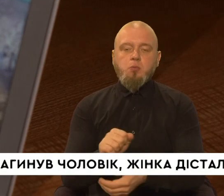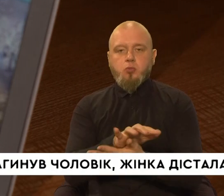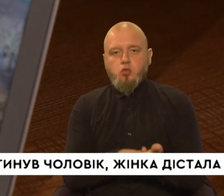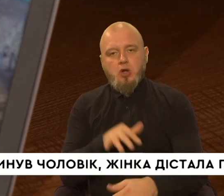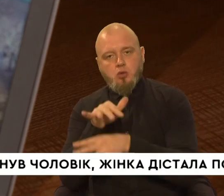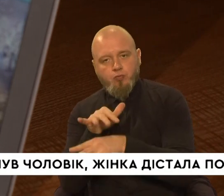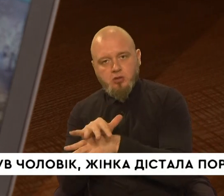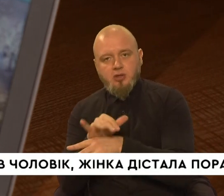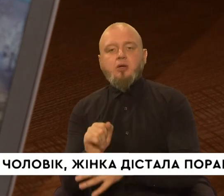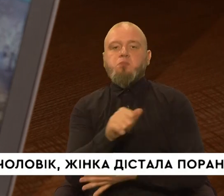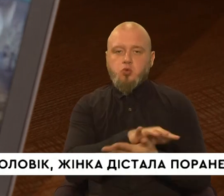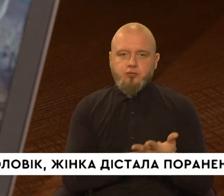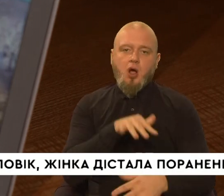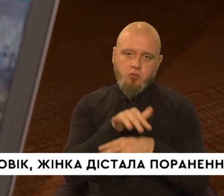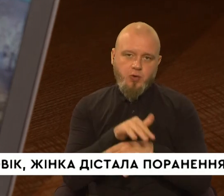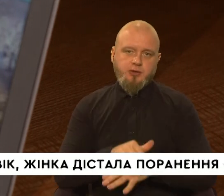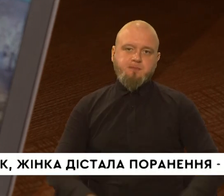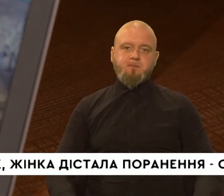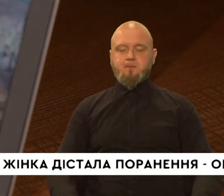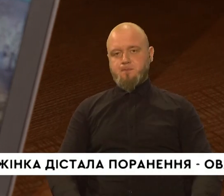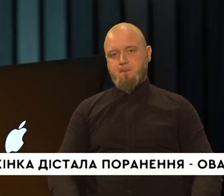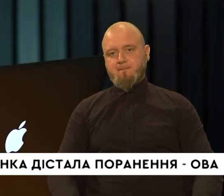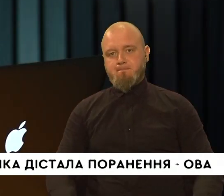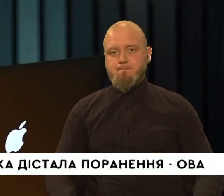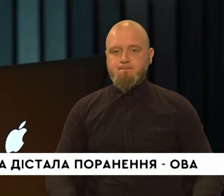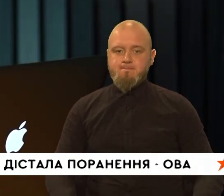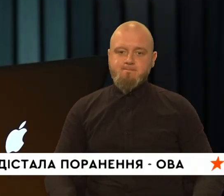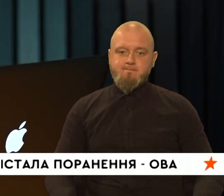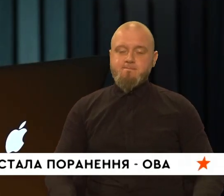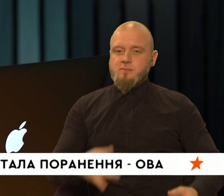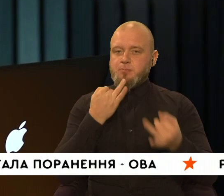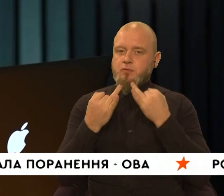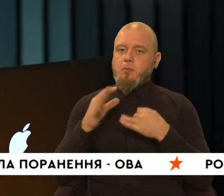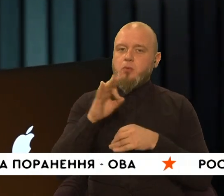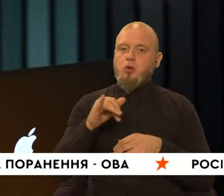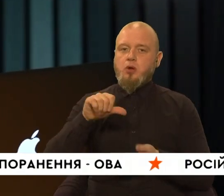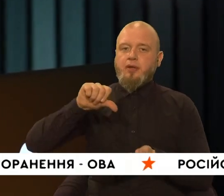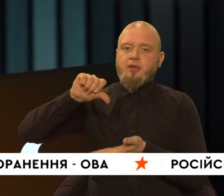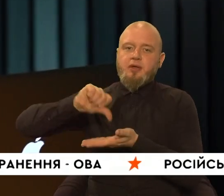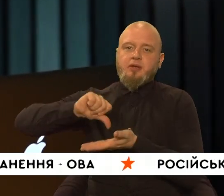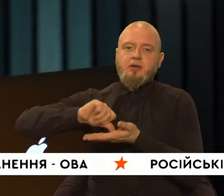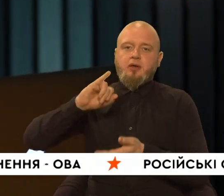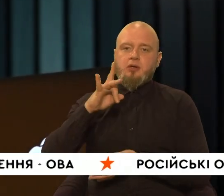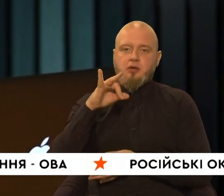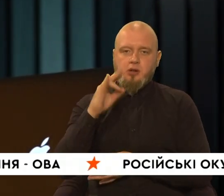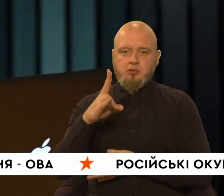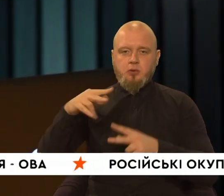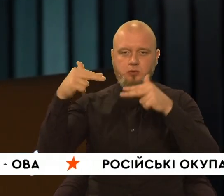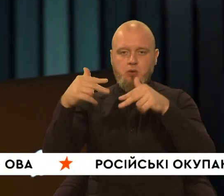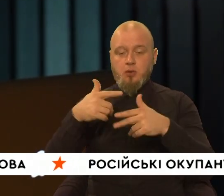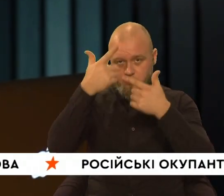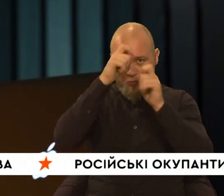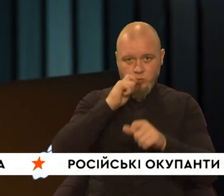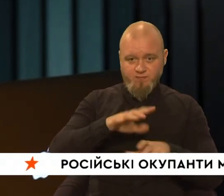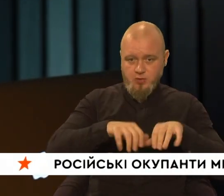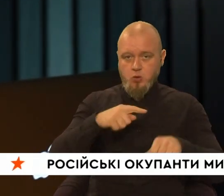продовжувати атакувати і продовжувати атакувати. Поговоримо про іранські дрони. За повідомленнями української влади,